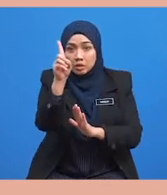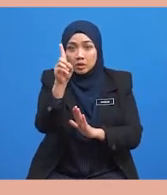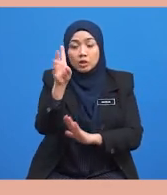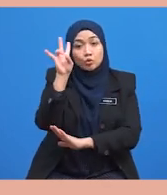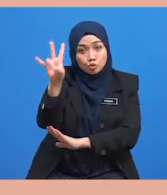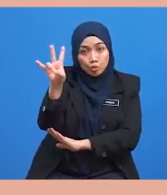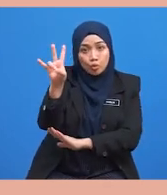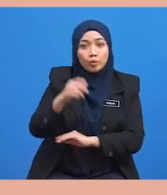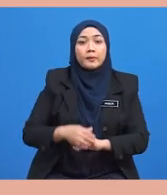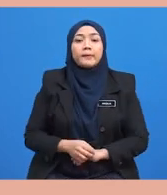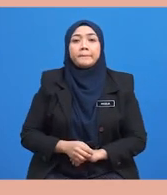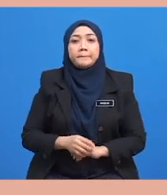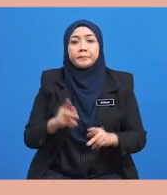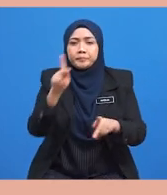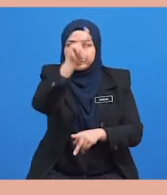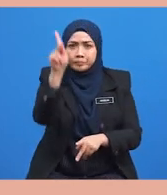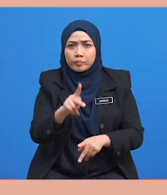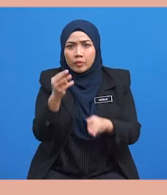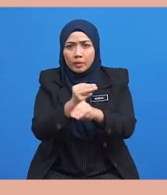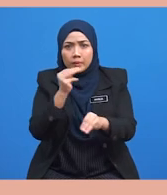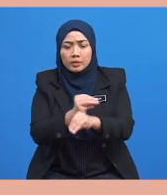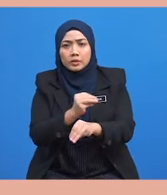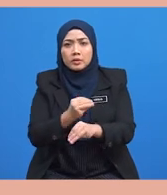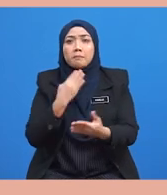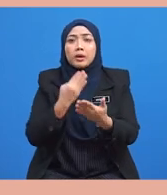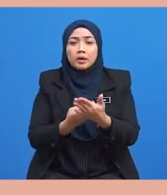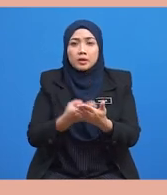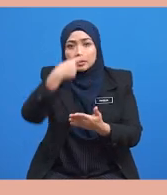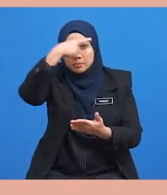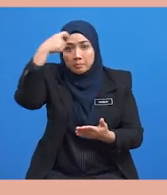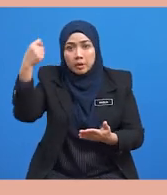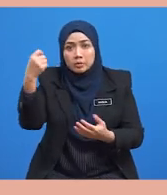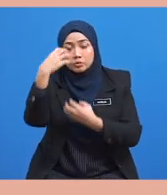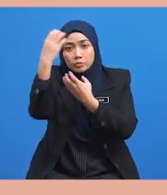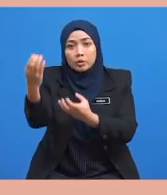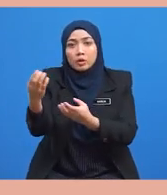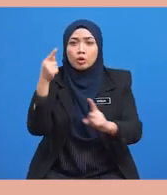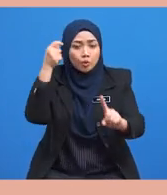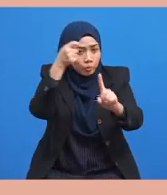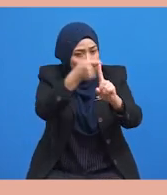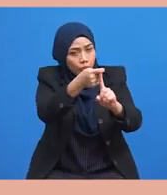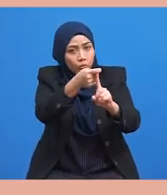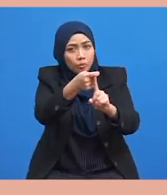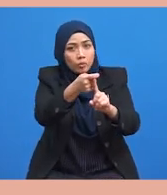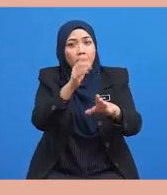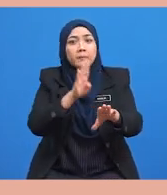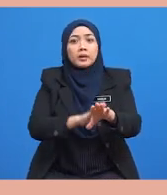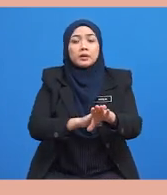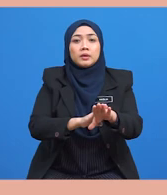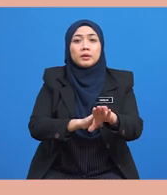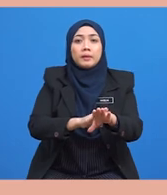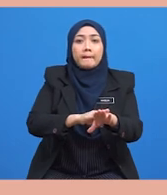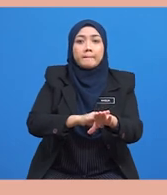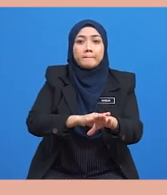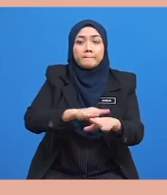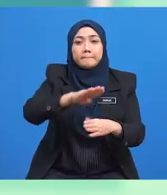ketiga, skor kuis matematik lebih baik kerana kebanyakan cerapan tertumpu pada bahagian kanan plot